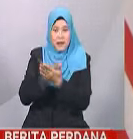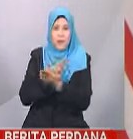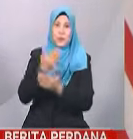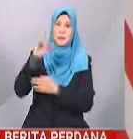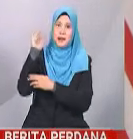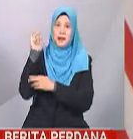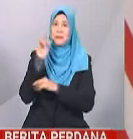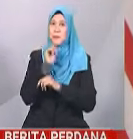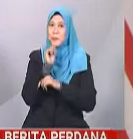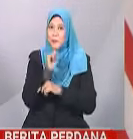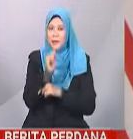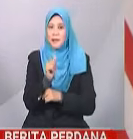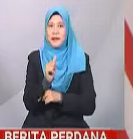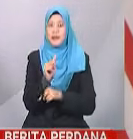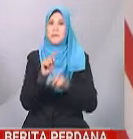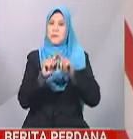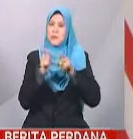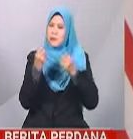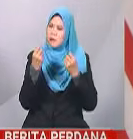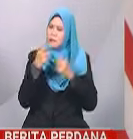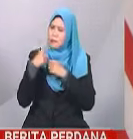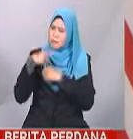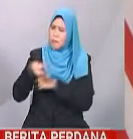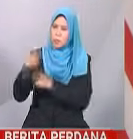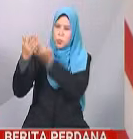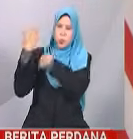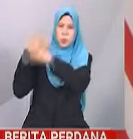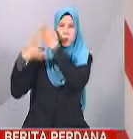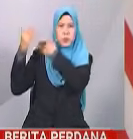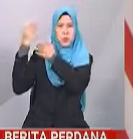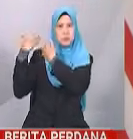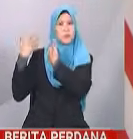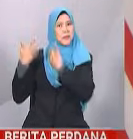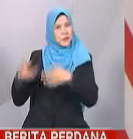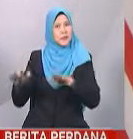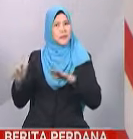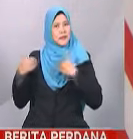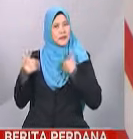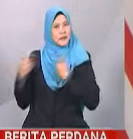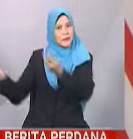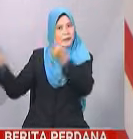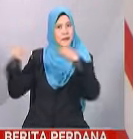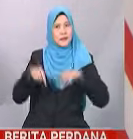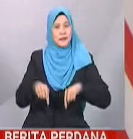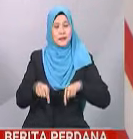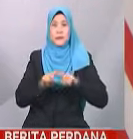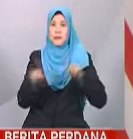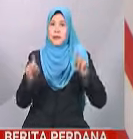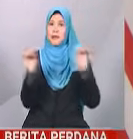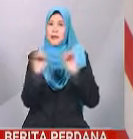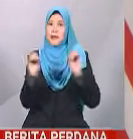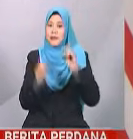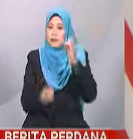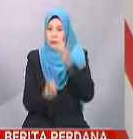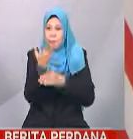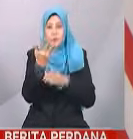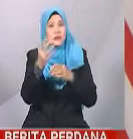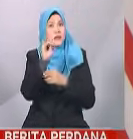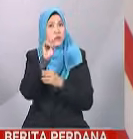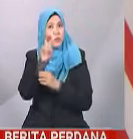tetapi telah pun bertahun-tahun sebelum ini, dan sebelum ini tidak timbul pun isu yang berkaitan dengan Rohingya